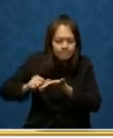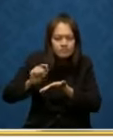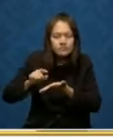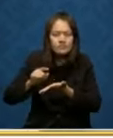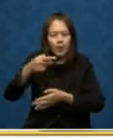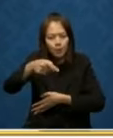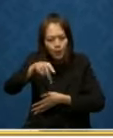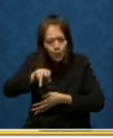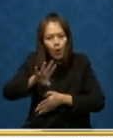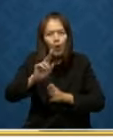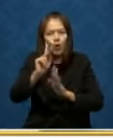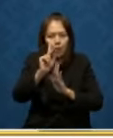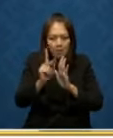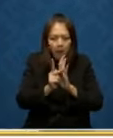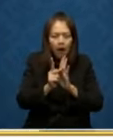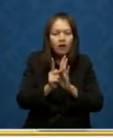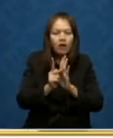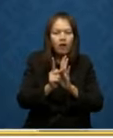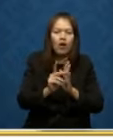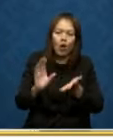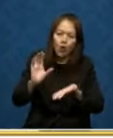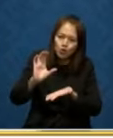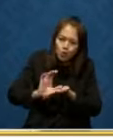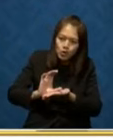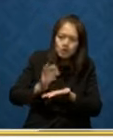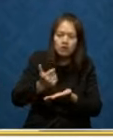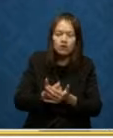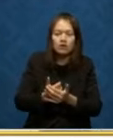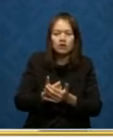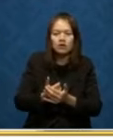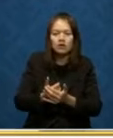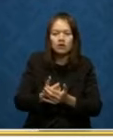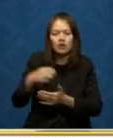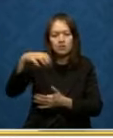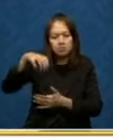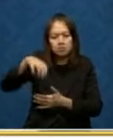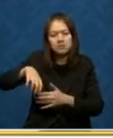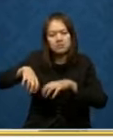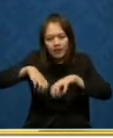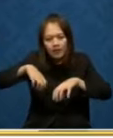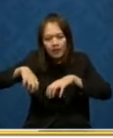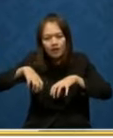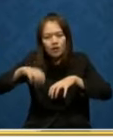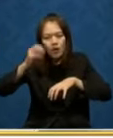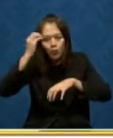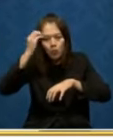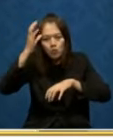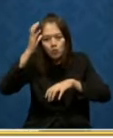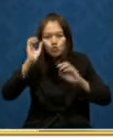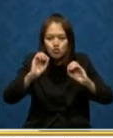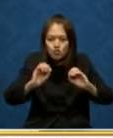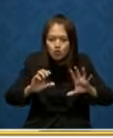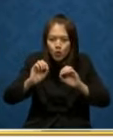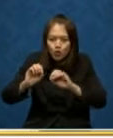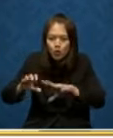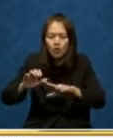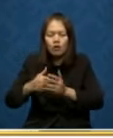พ.ร.บยางพารากองทุนนะครับการยางที่ไปบริหารการจัดการให้ความรู้ให้